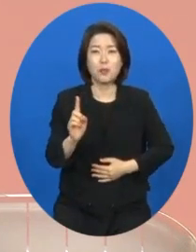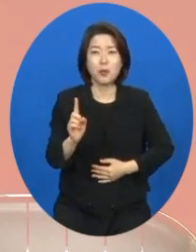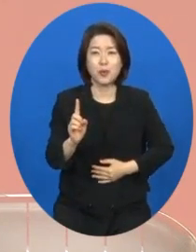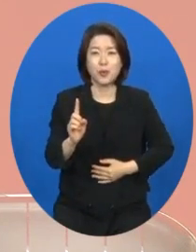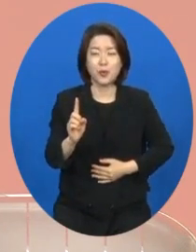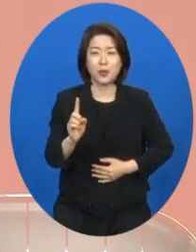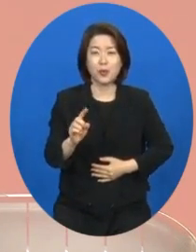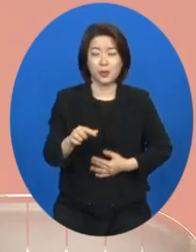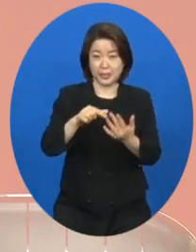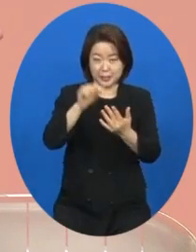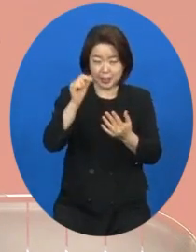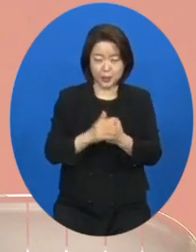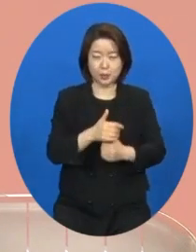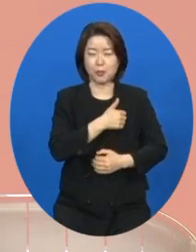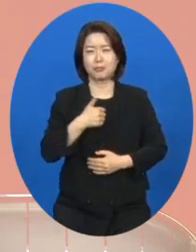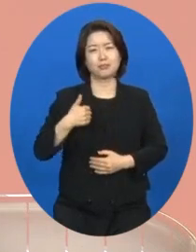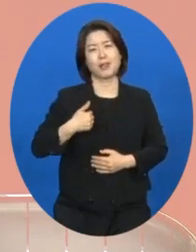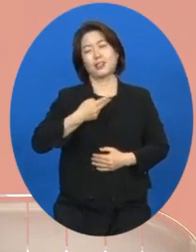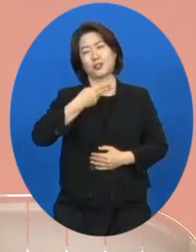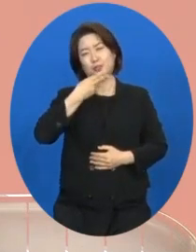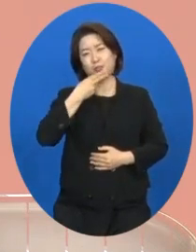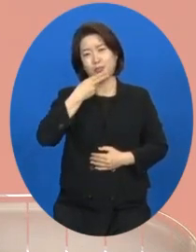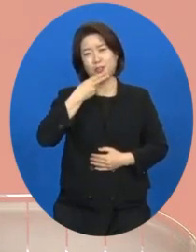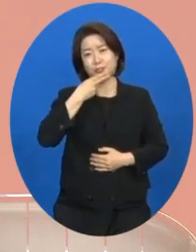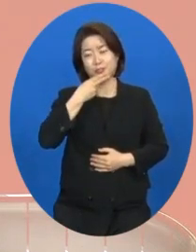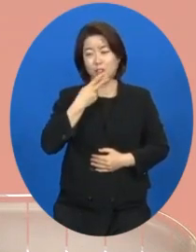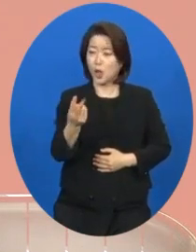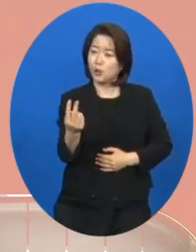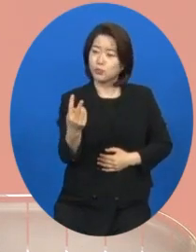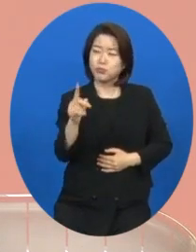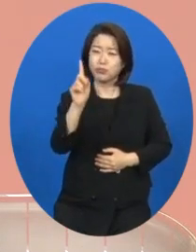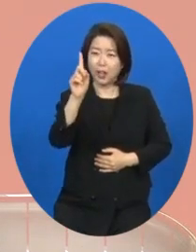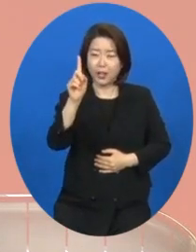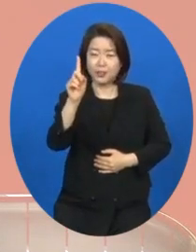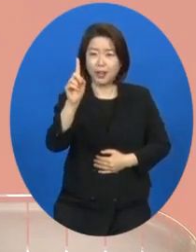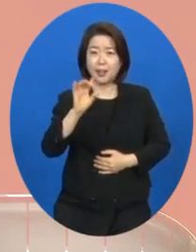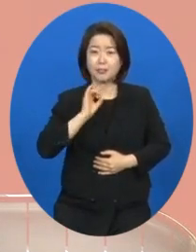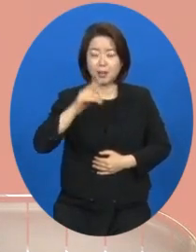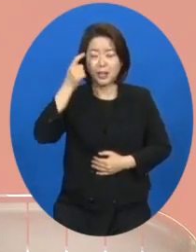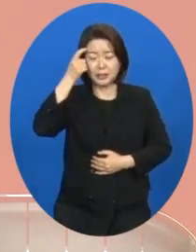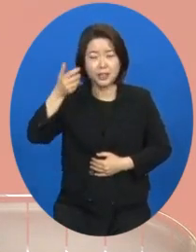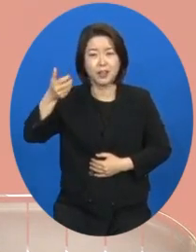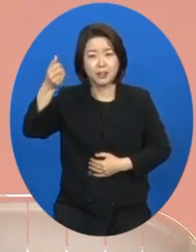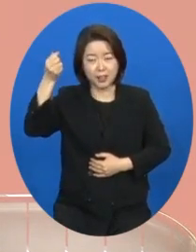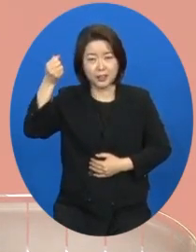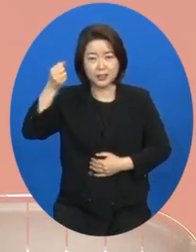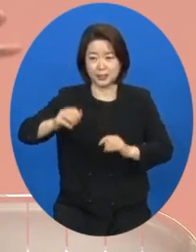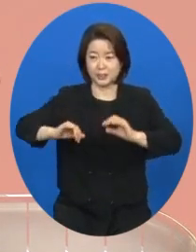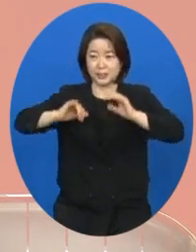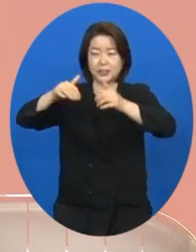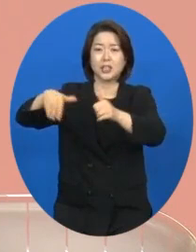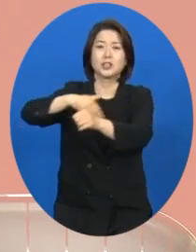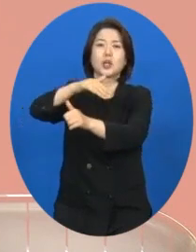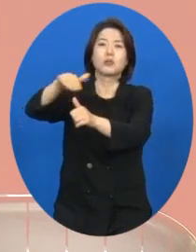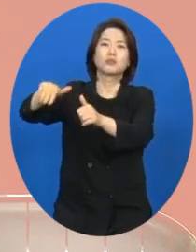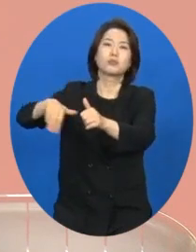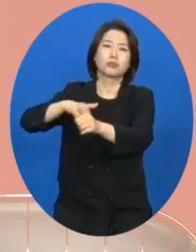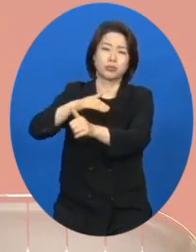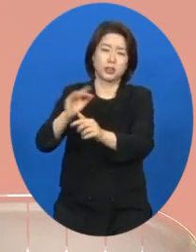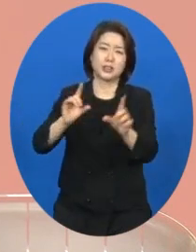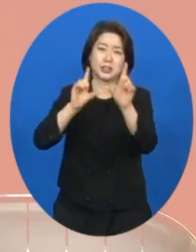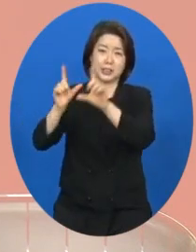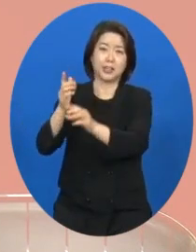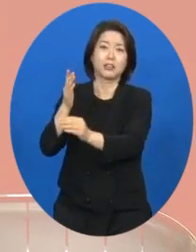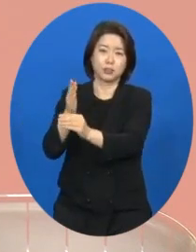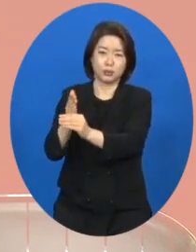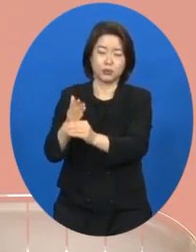택해도 만족스럽지 않은 그 둘 중에 하나밖에 없다고 생각하는 그런 세태에 우리가 지금 살고